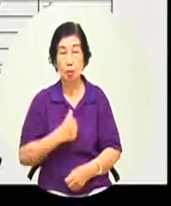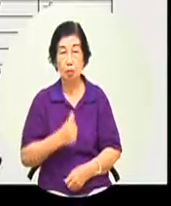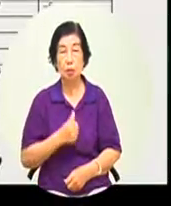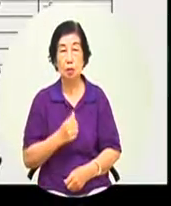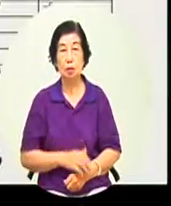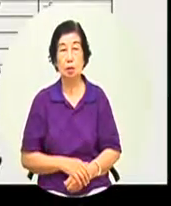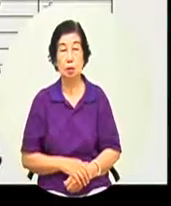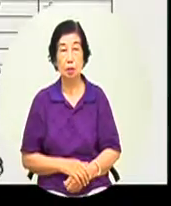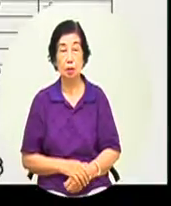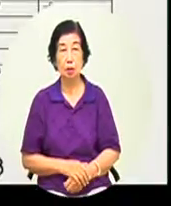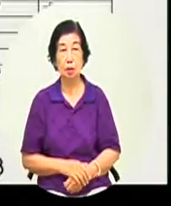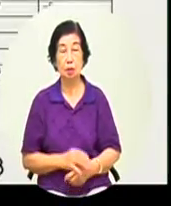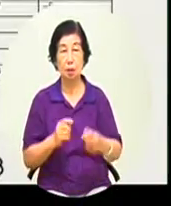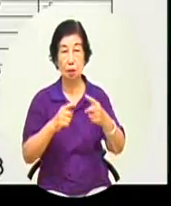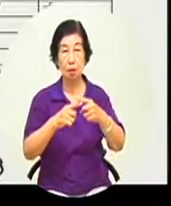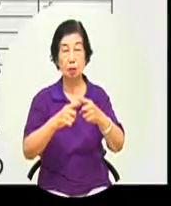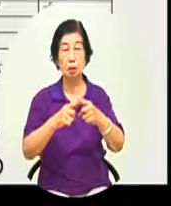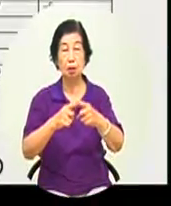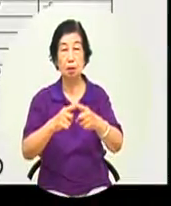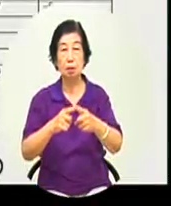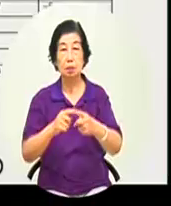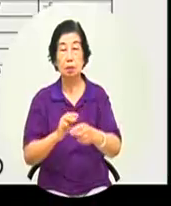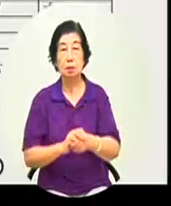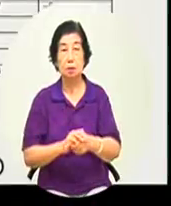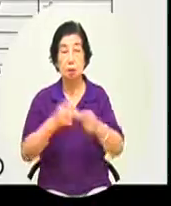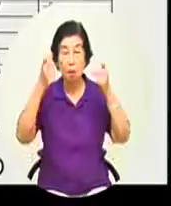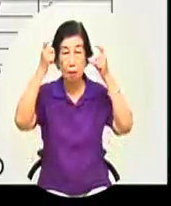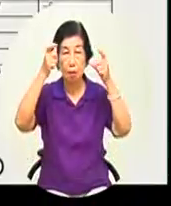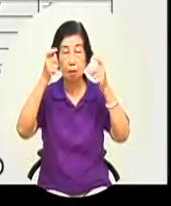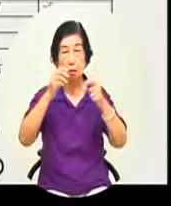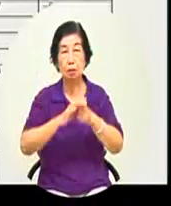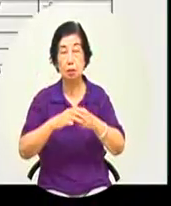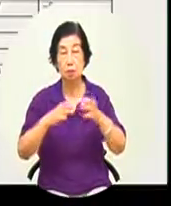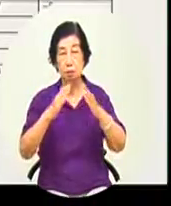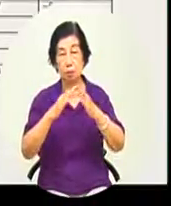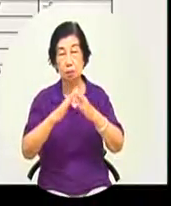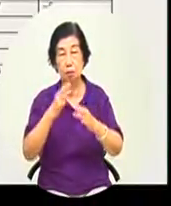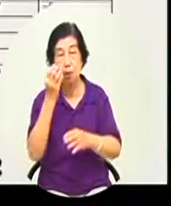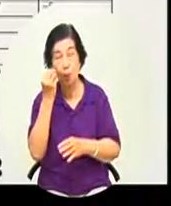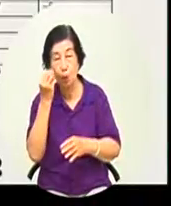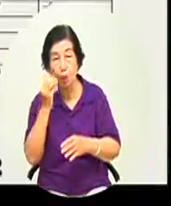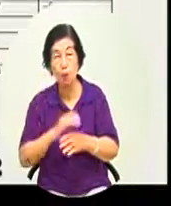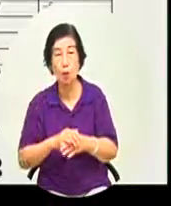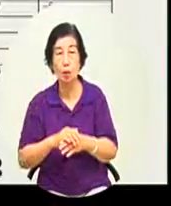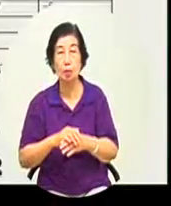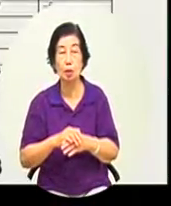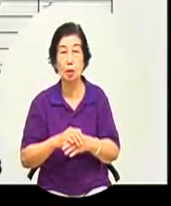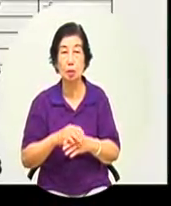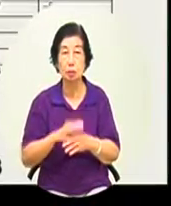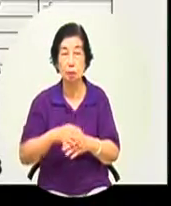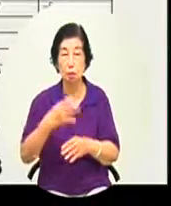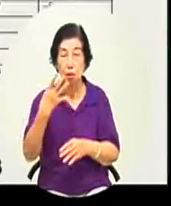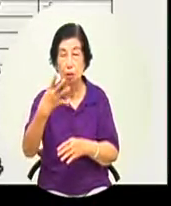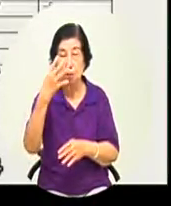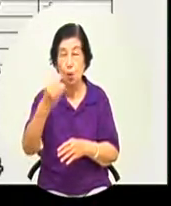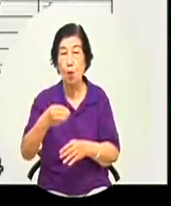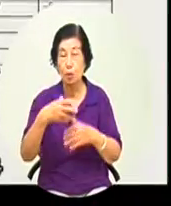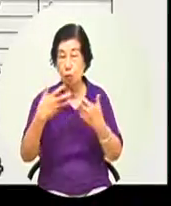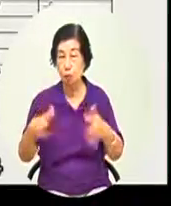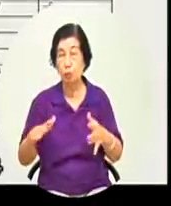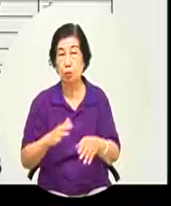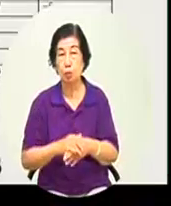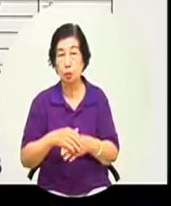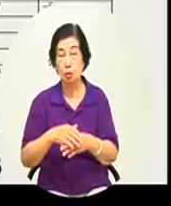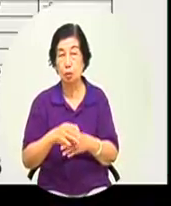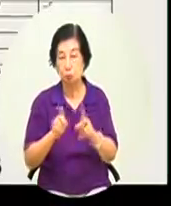我们觉得很，因为高雄市的观光的人数如果是40000多，已经差很多了，一定是